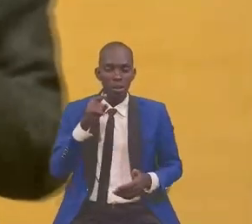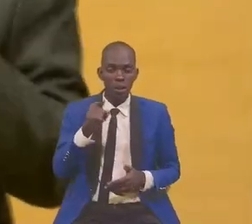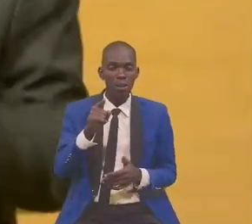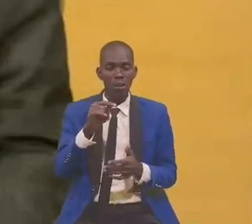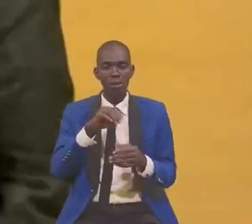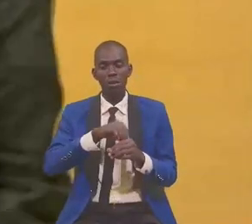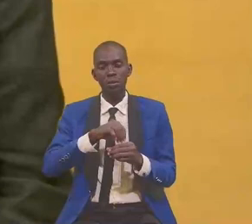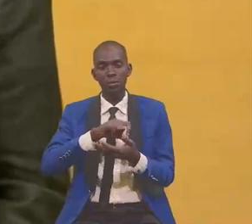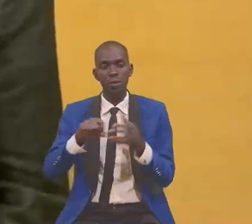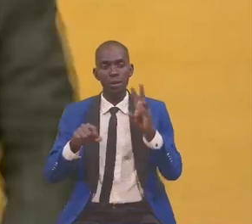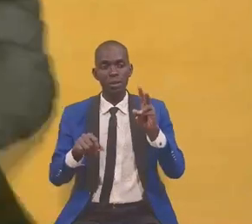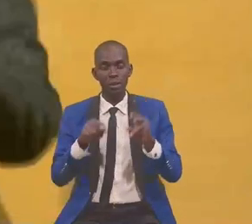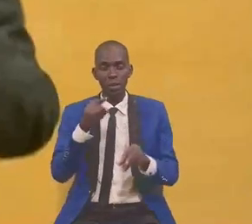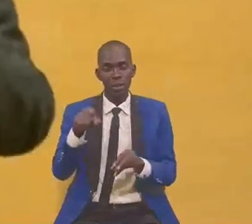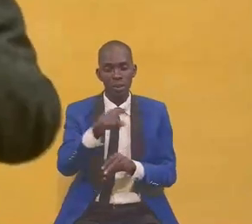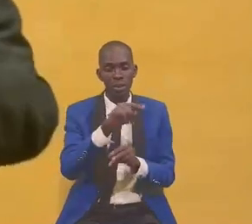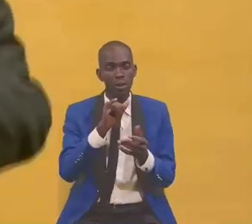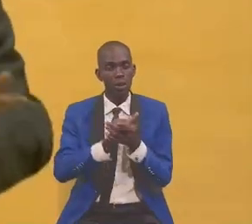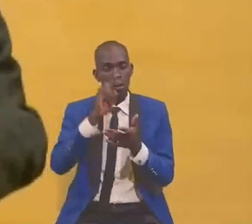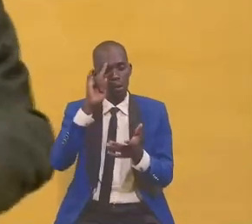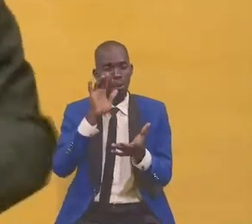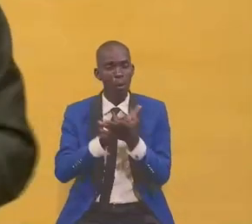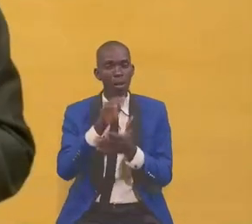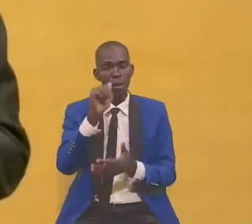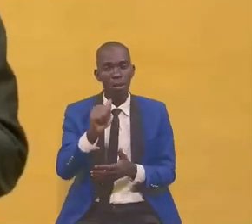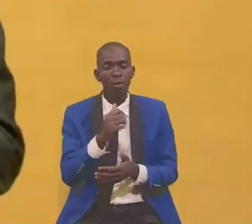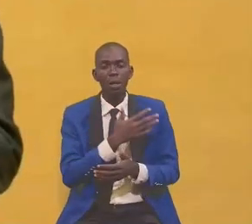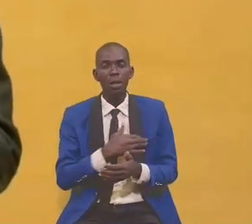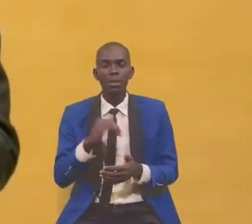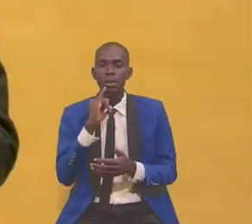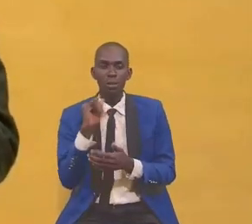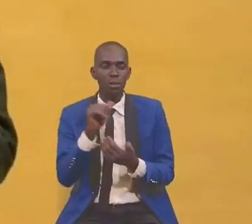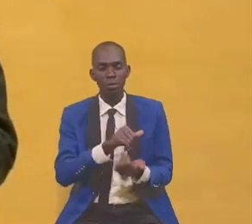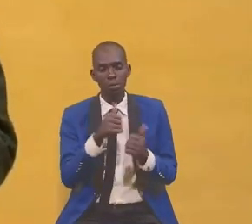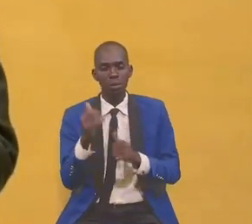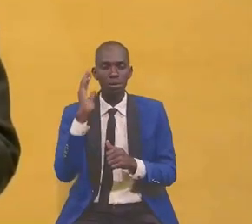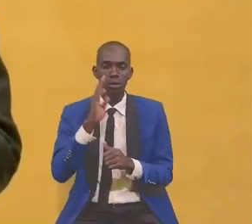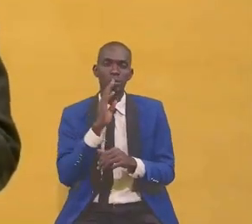sauvé, mais celui qui ne croira pas sera condamné.